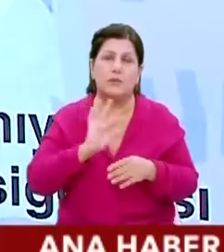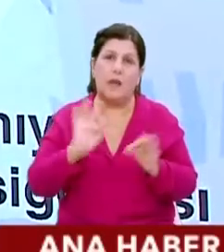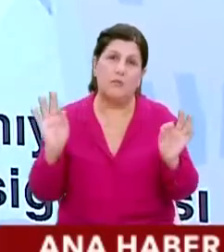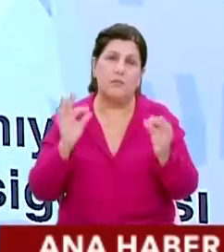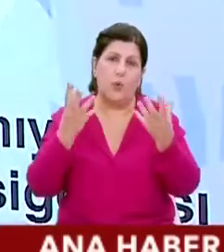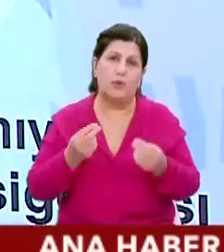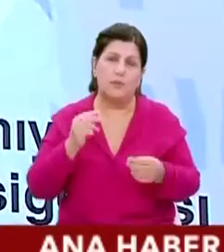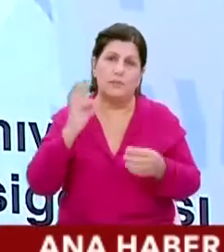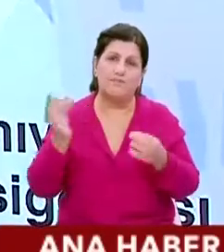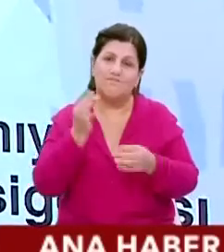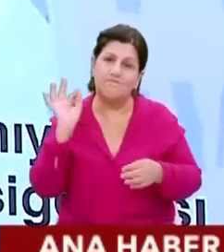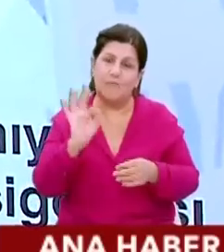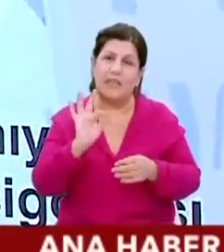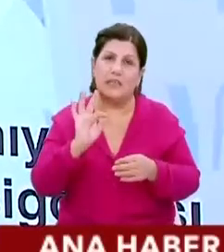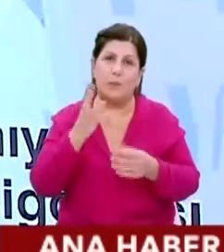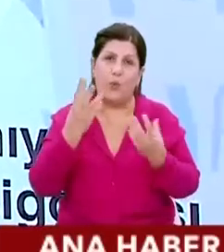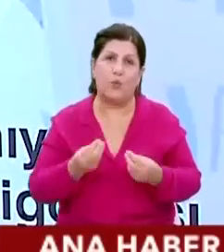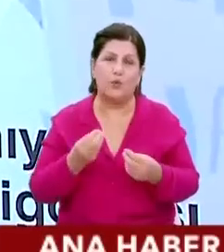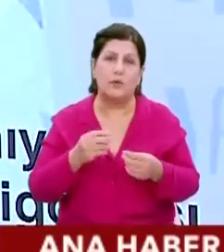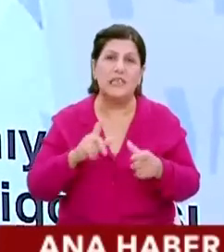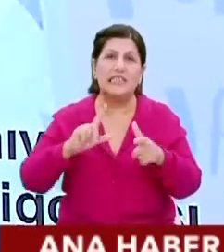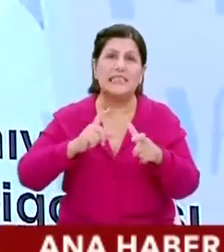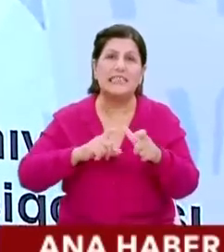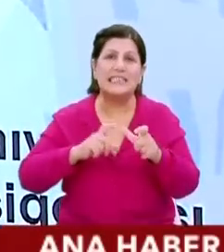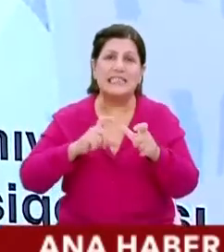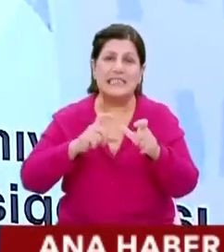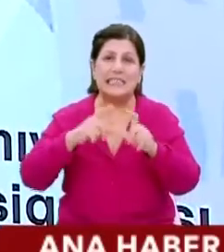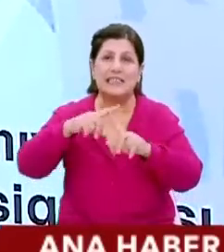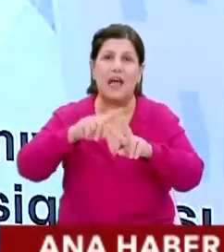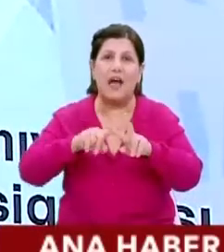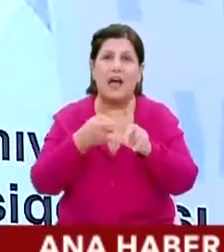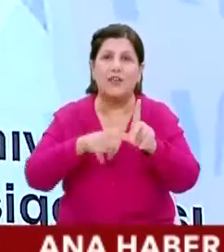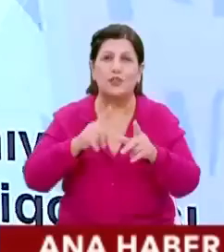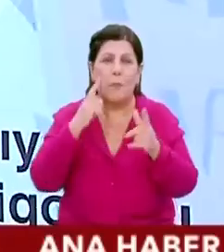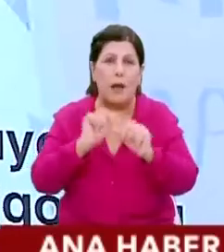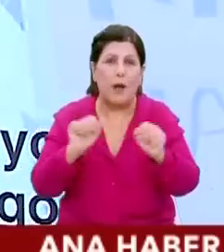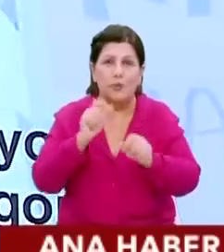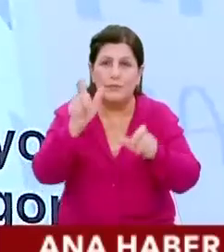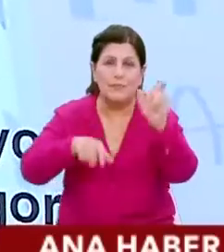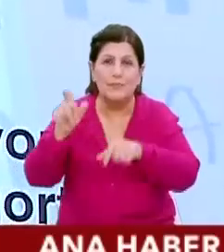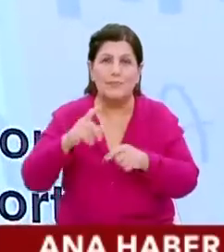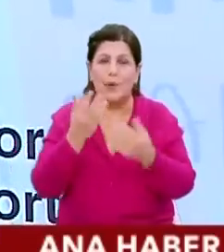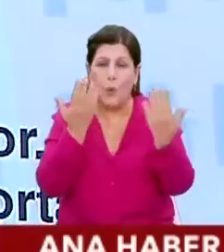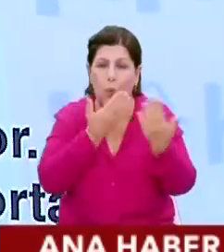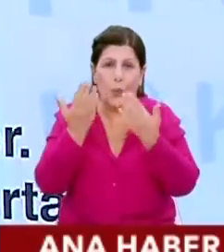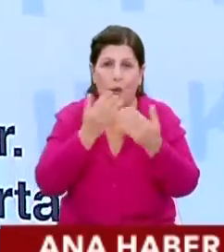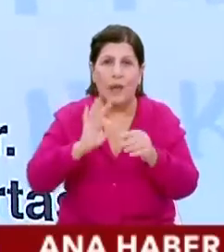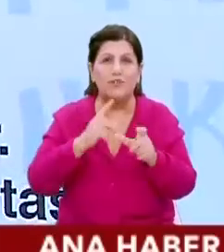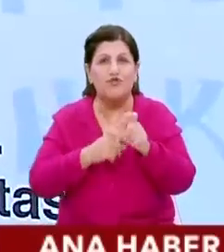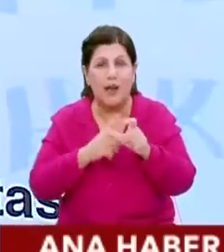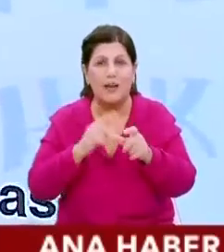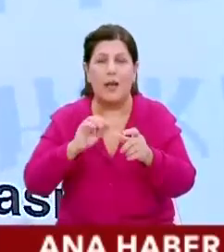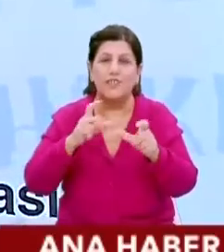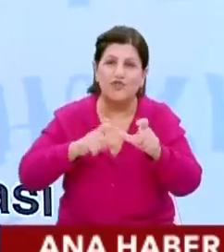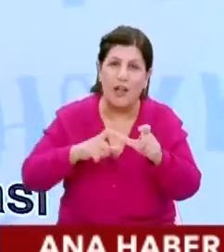batırıyorlar staj mağdurları çok sayıda çalışan çok sayıda hem çıraklık hem